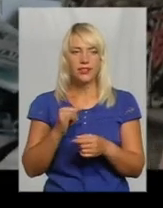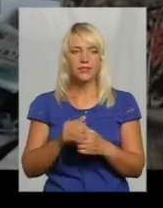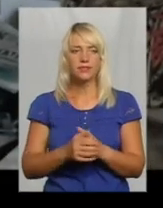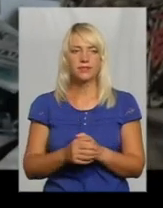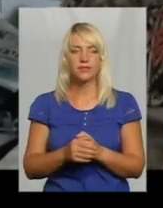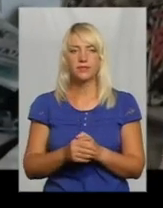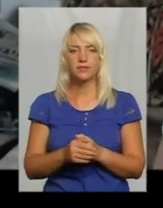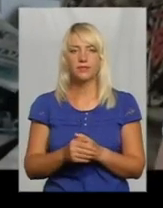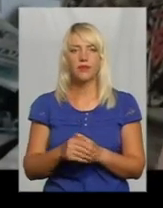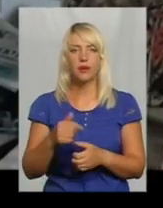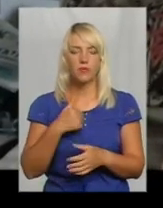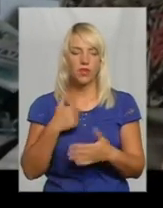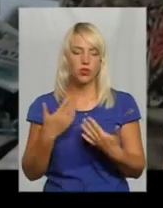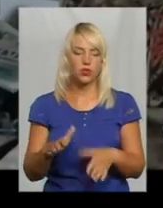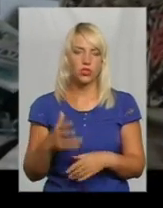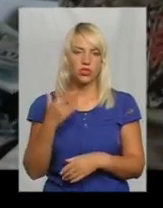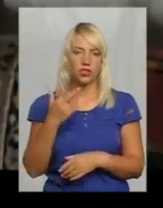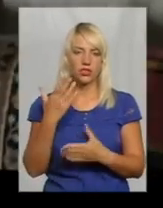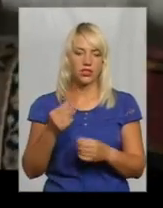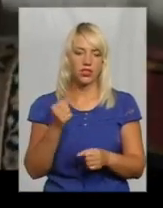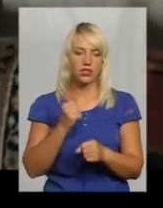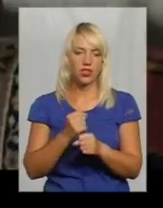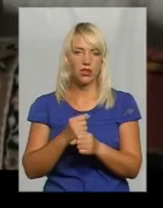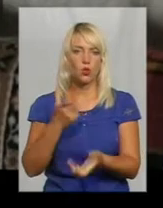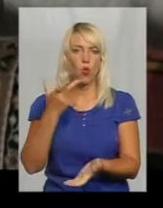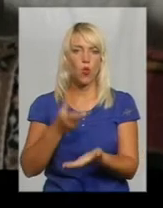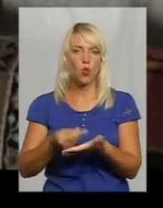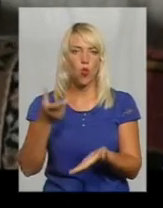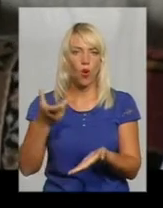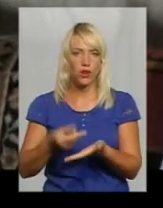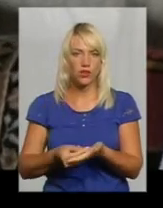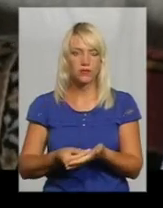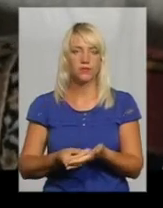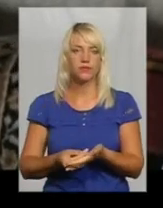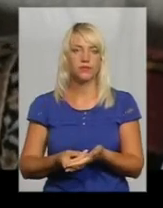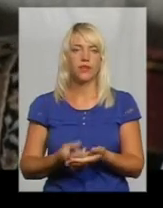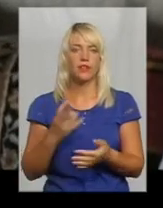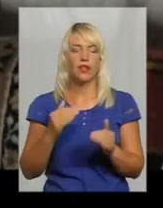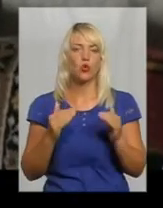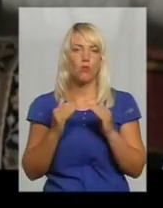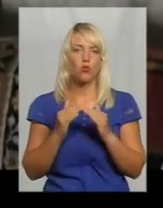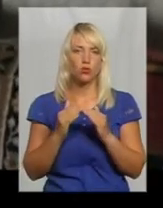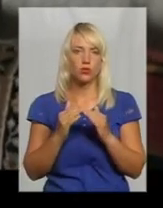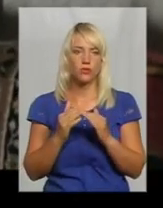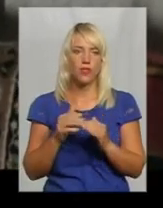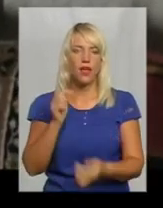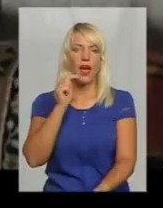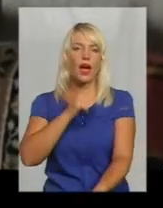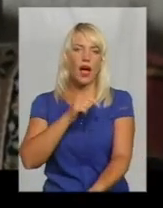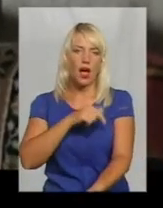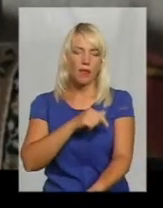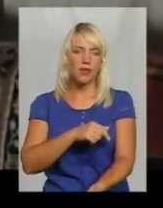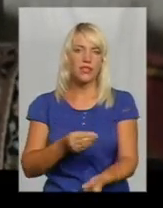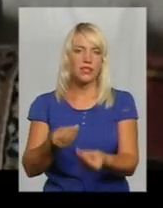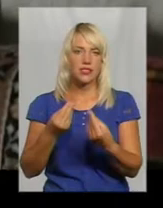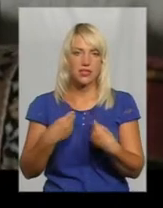От мені вже 3 дні роблять уколи от, на дому. Капельниці ставить, бо